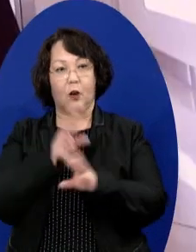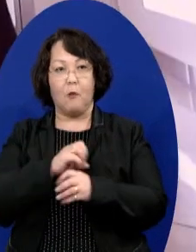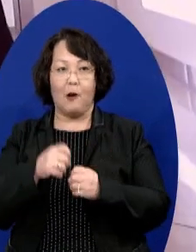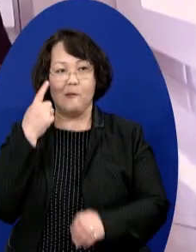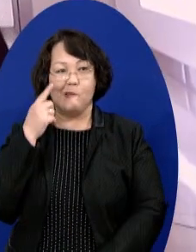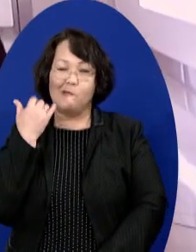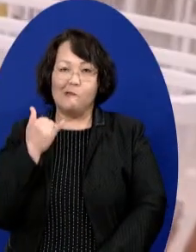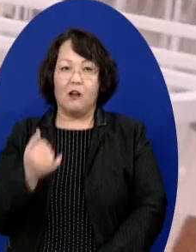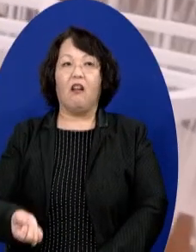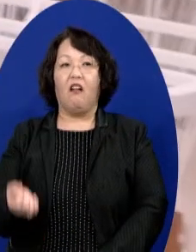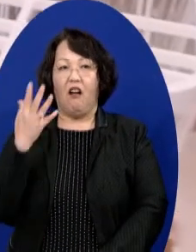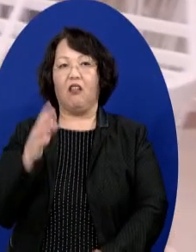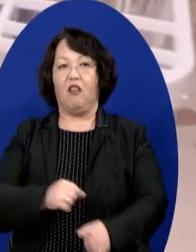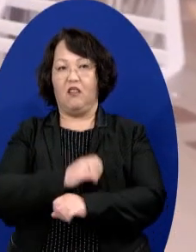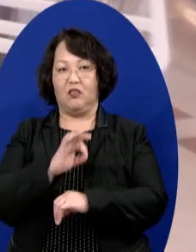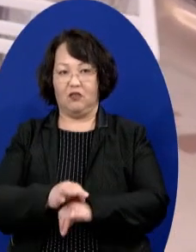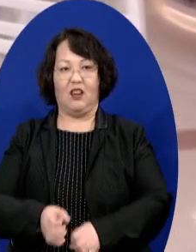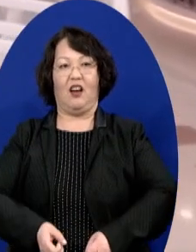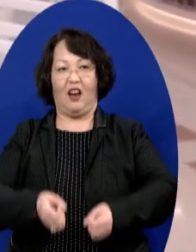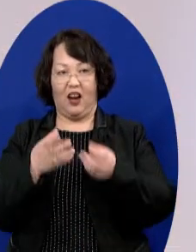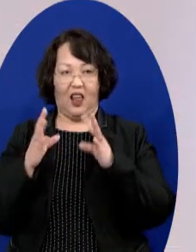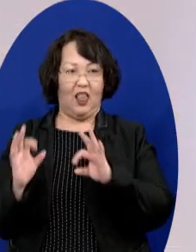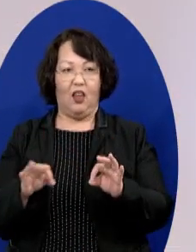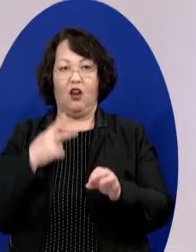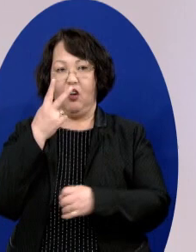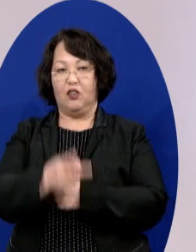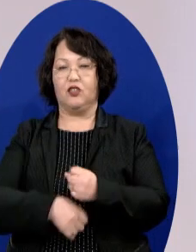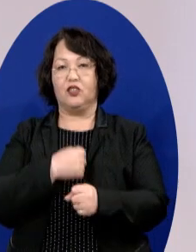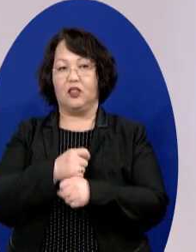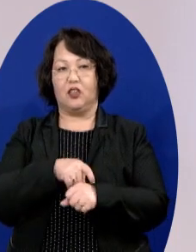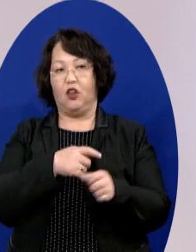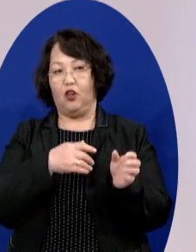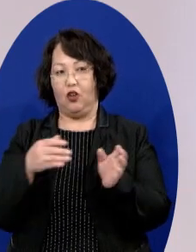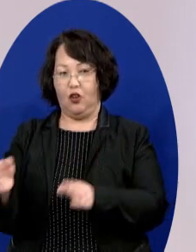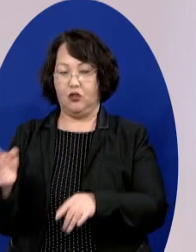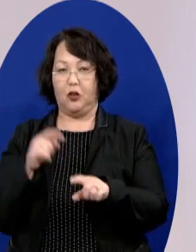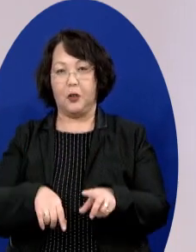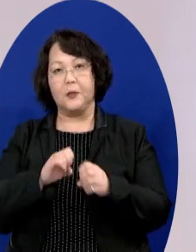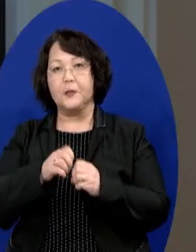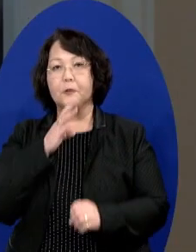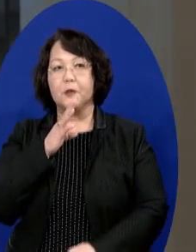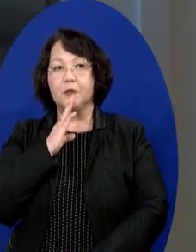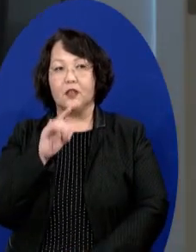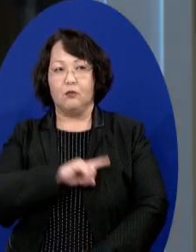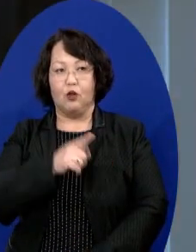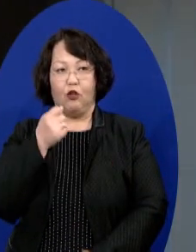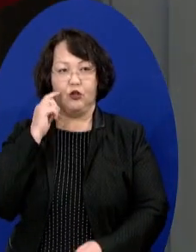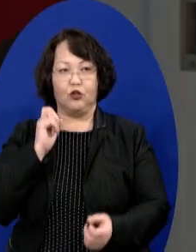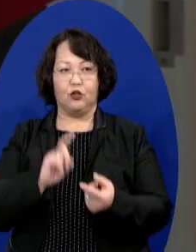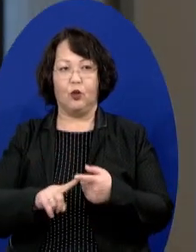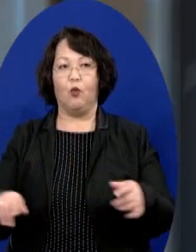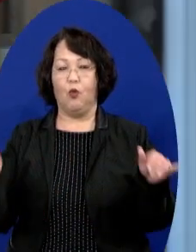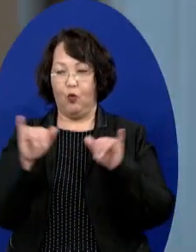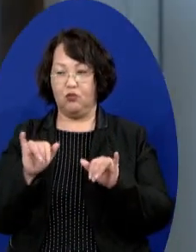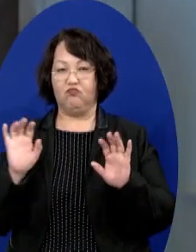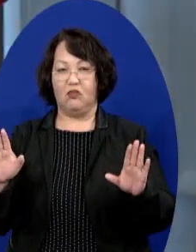байна. Гэсэн хэдий ч COVID-19 цар тахлын улмаас 2 жил хойшлогдож энэ жил хийхээр болжээ. Тэмцээний гол зорилго нь хоёр улсын